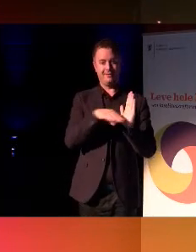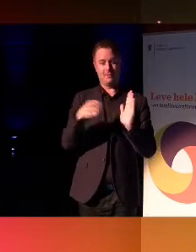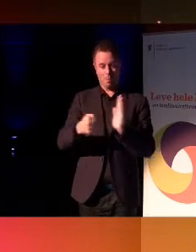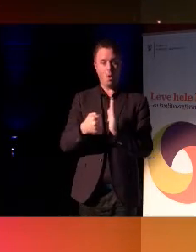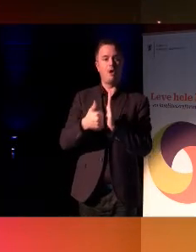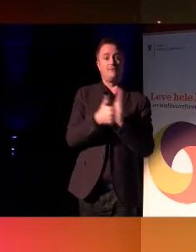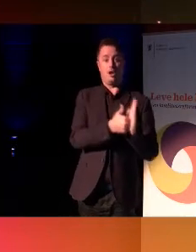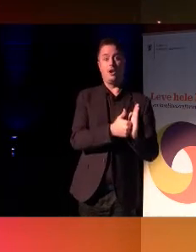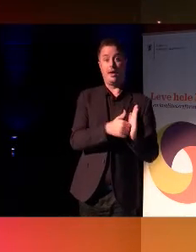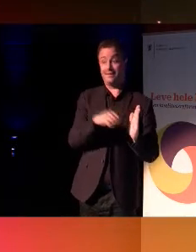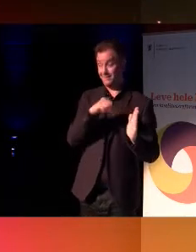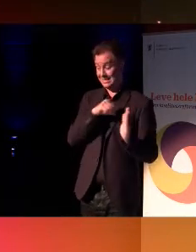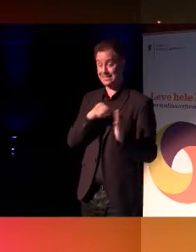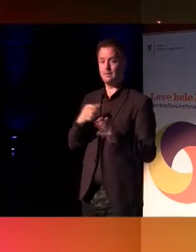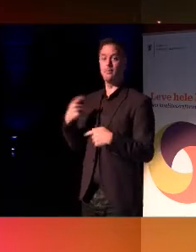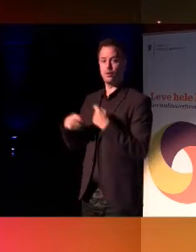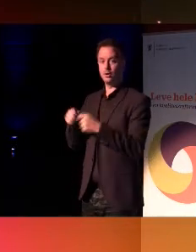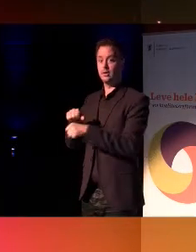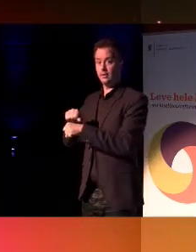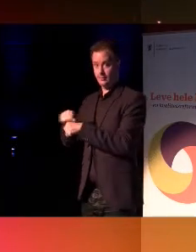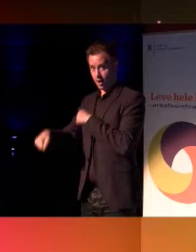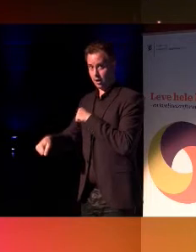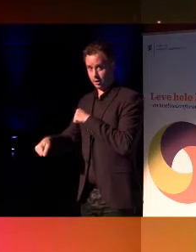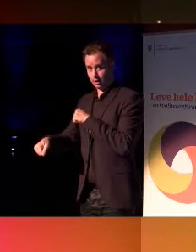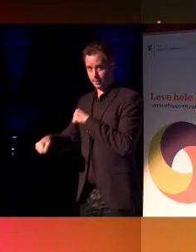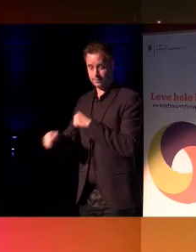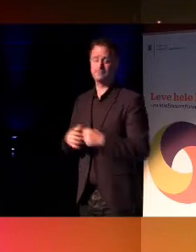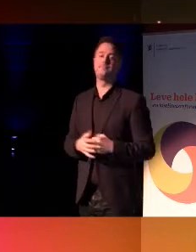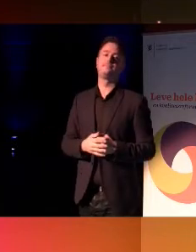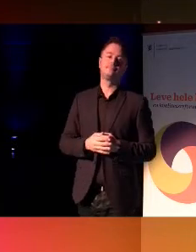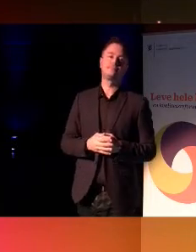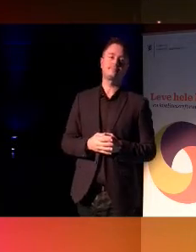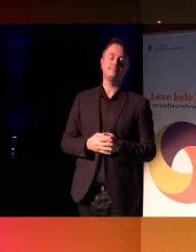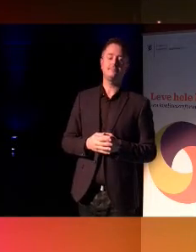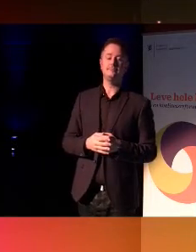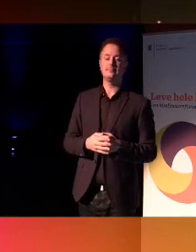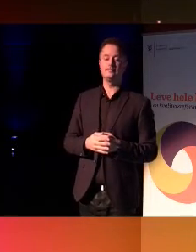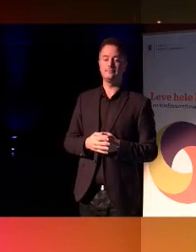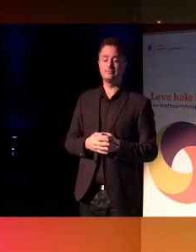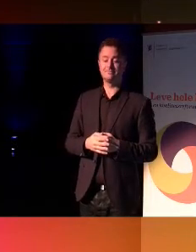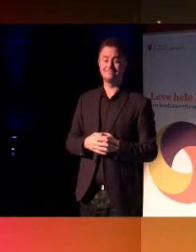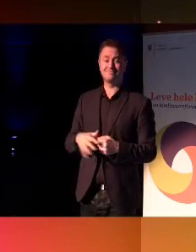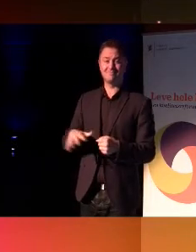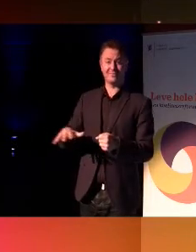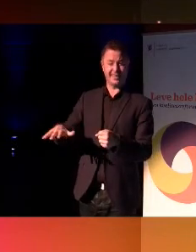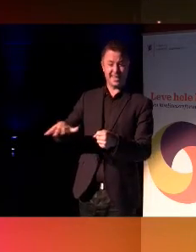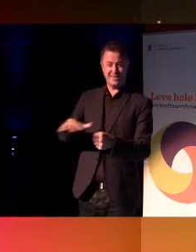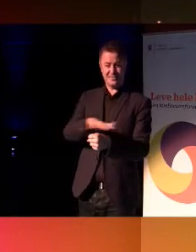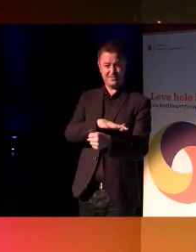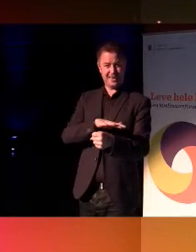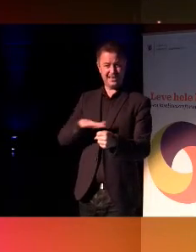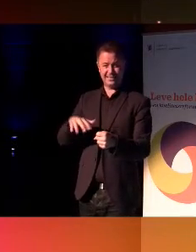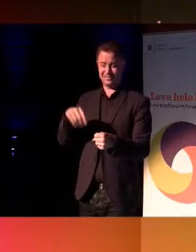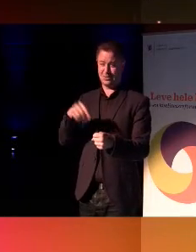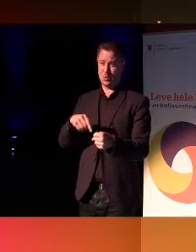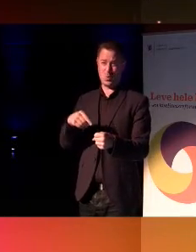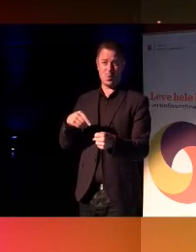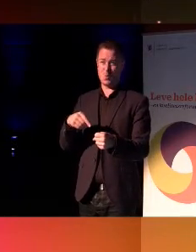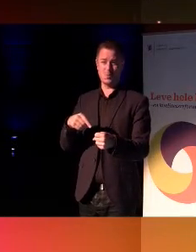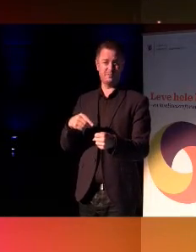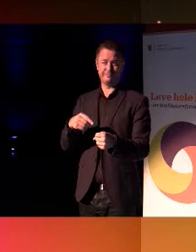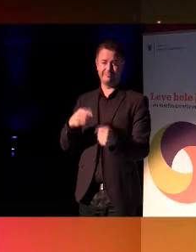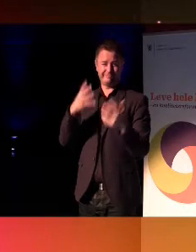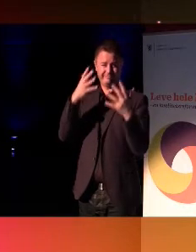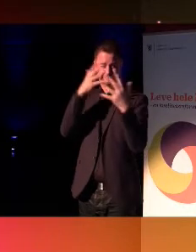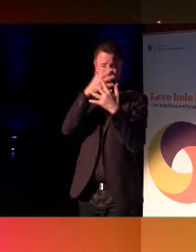motstand. Men det at dette et felt hvor det, skal vi si, rår uklarheter, om